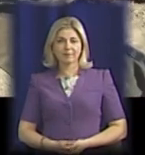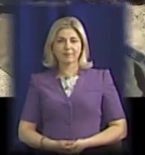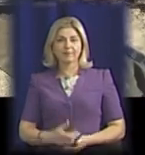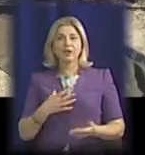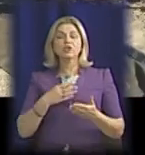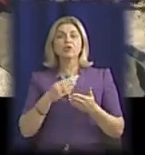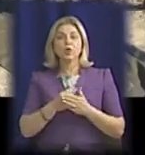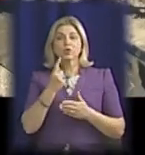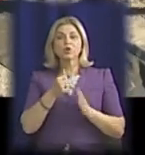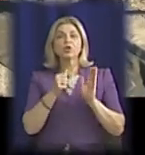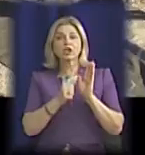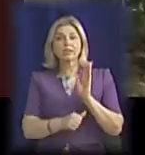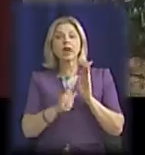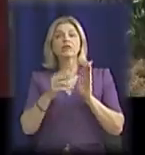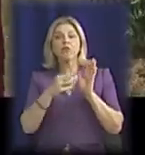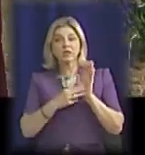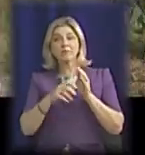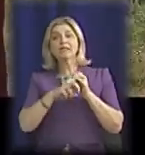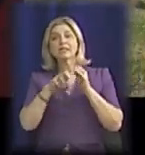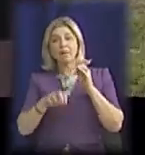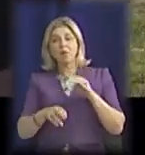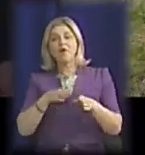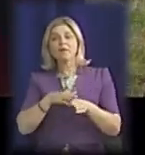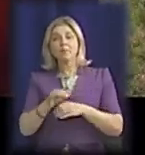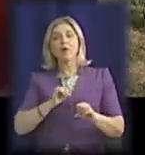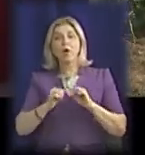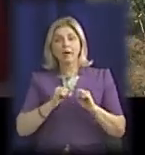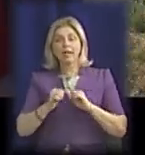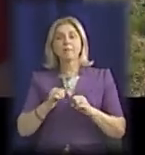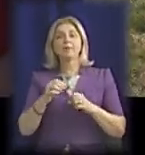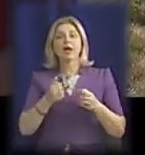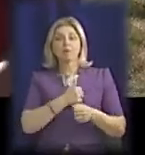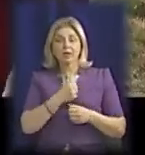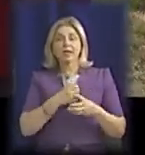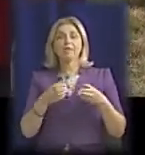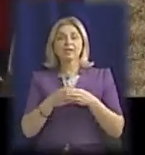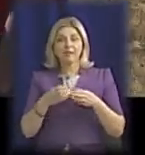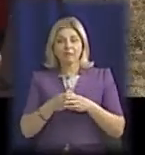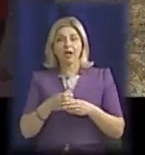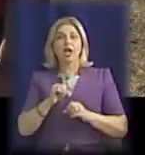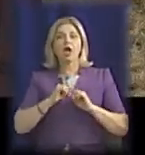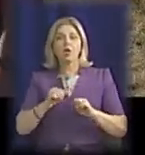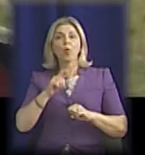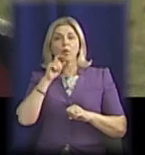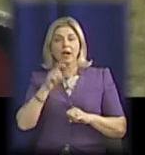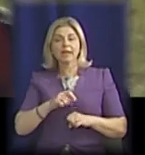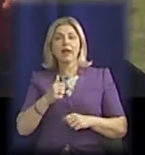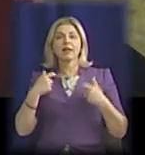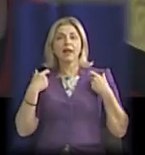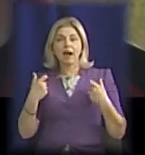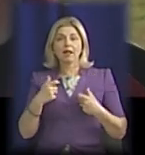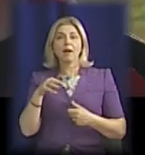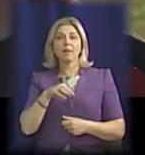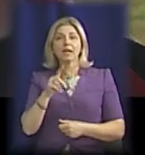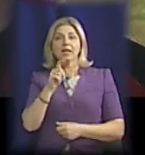Свій 168-й стрибок здійснив і командувач десантно-штурмовими військами Збройних сил України, Герой України, генерал-лейтенант